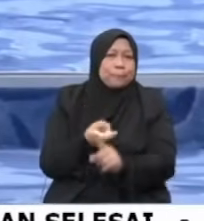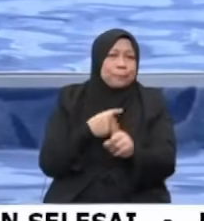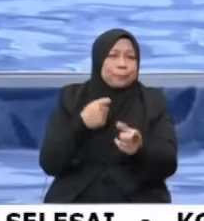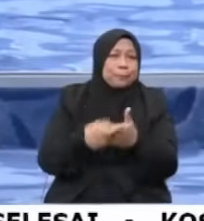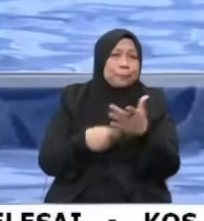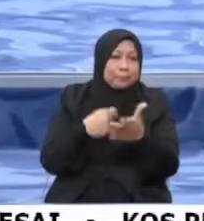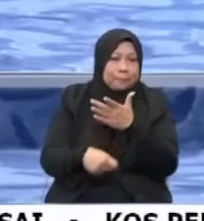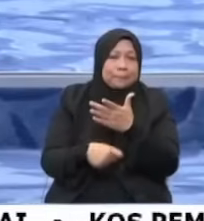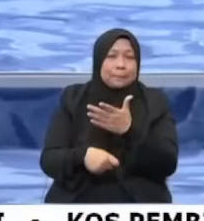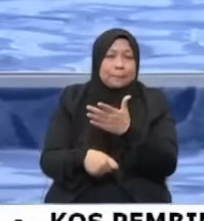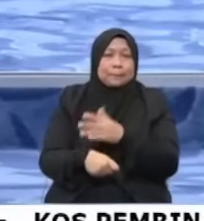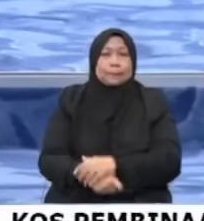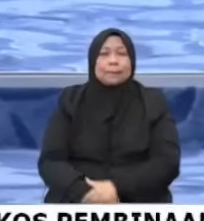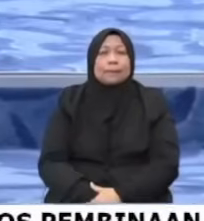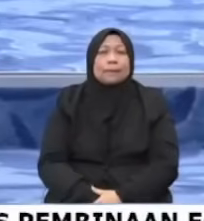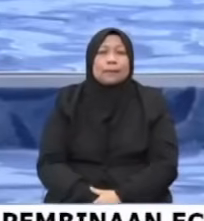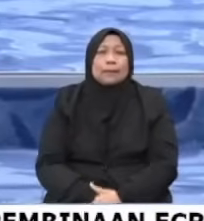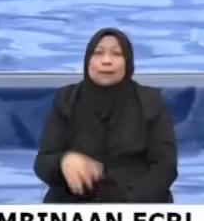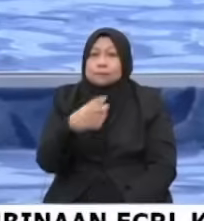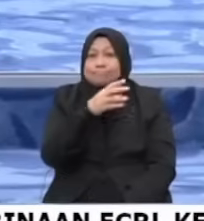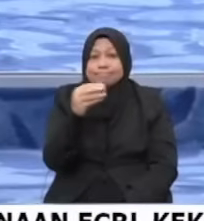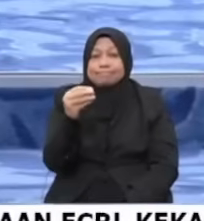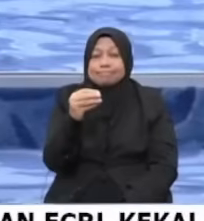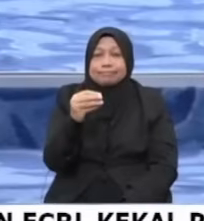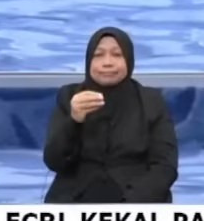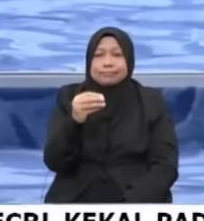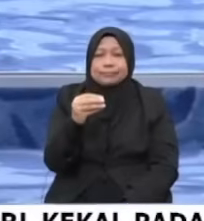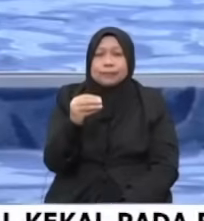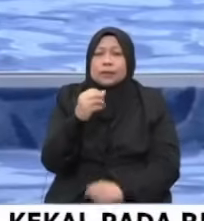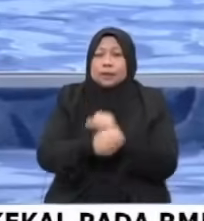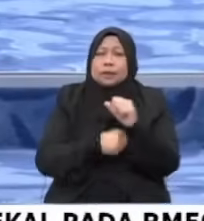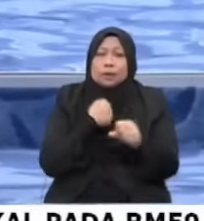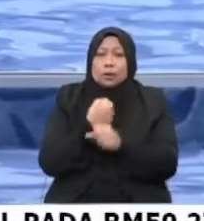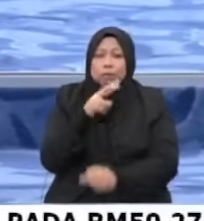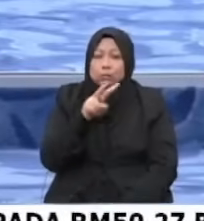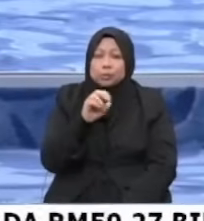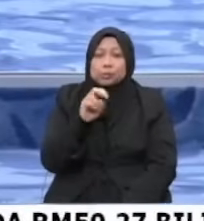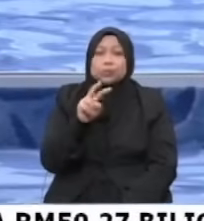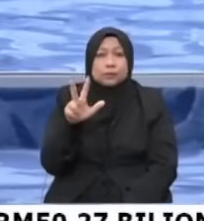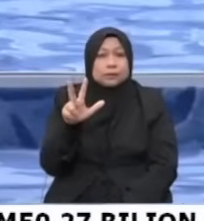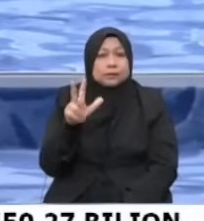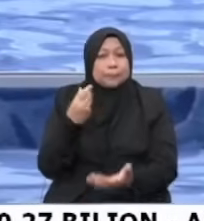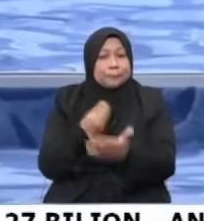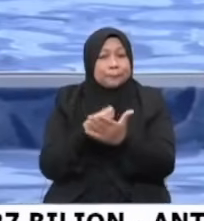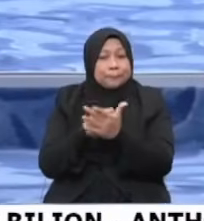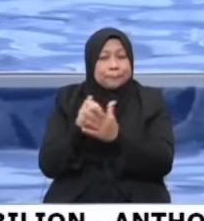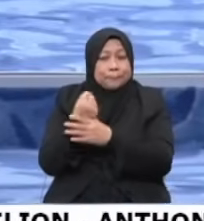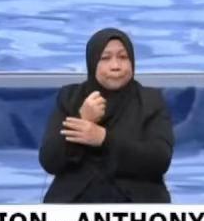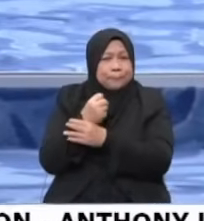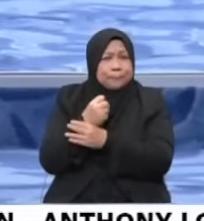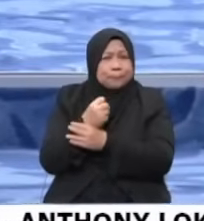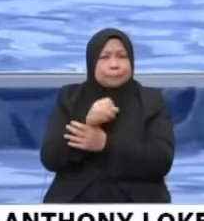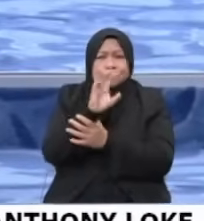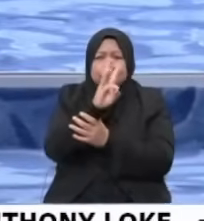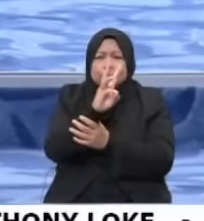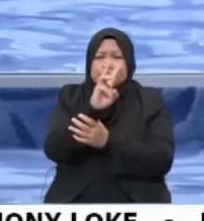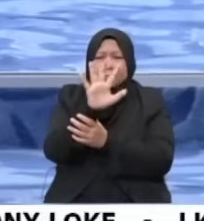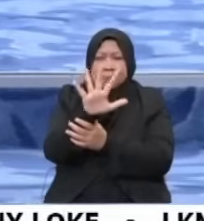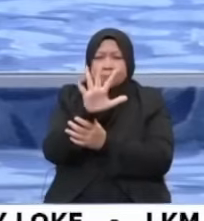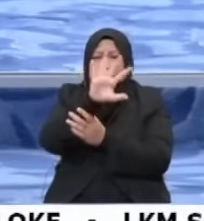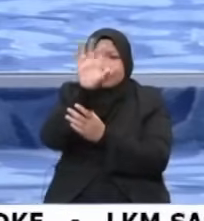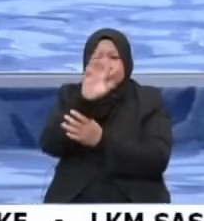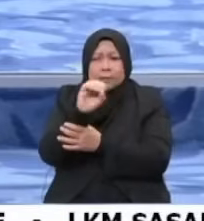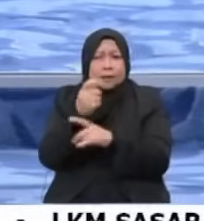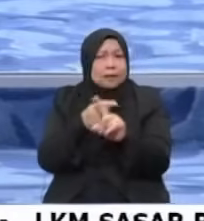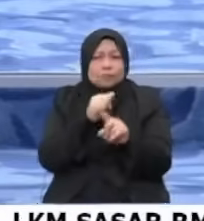hasil Cukai dan pada tahun 2023 pendapatan pelaburan mewakili 65%